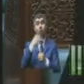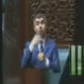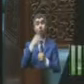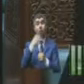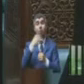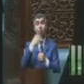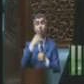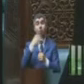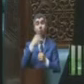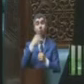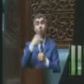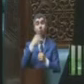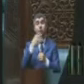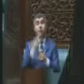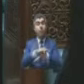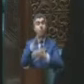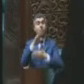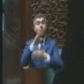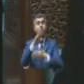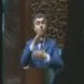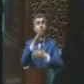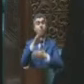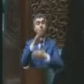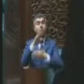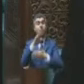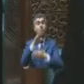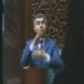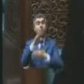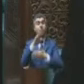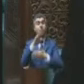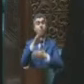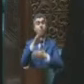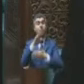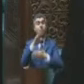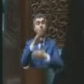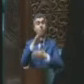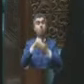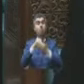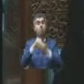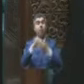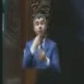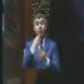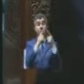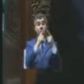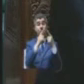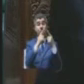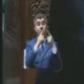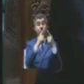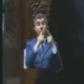وقد صدق الموظفون الشعارات التي رفعتها الحكومه حول هذا الموضوع،